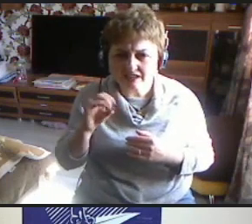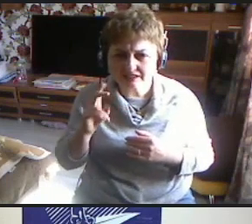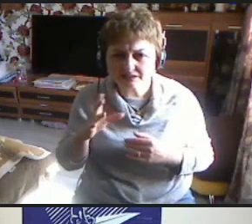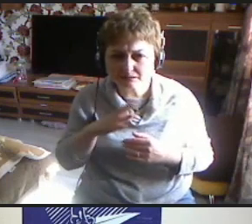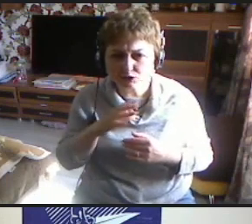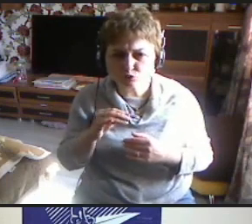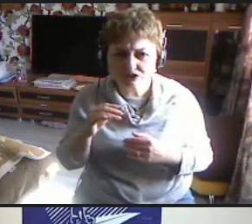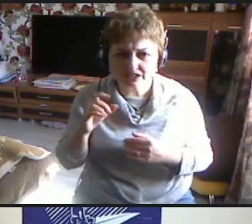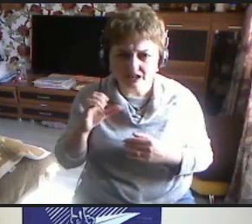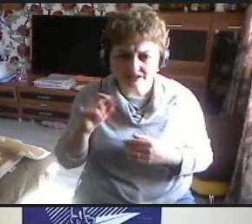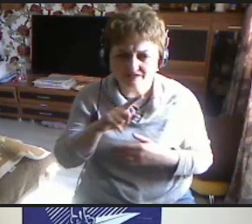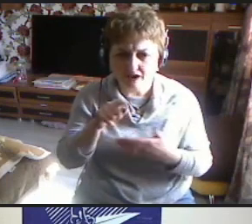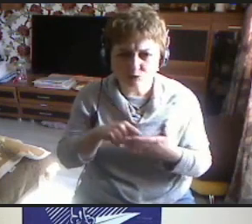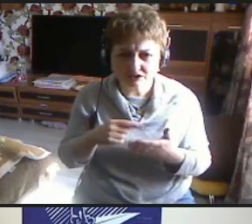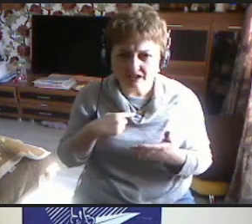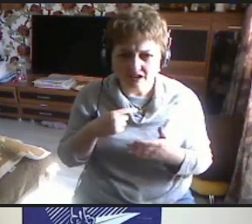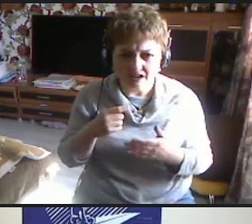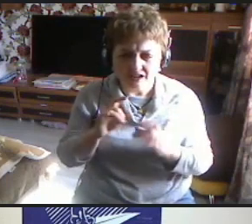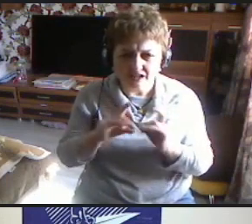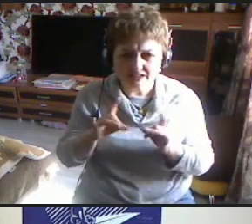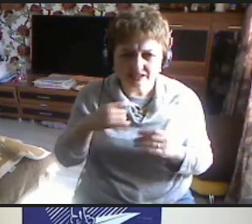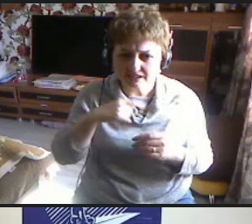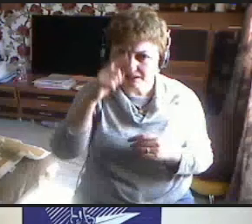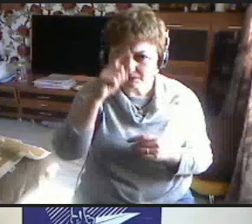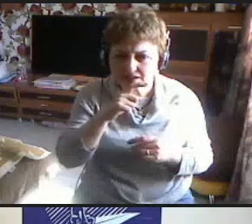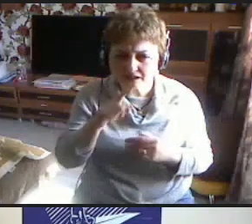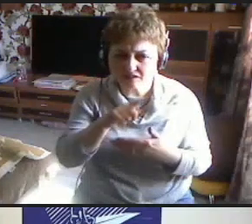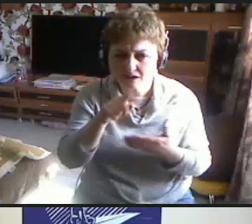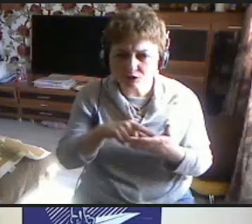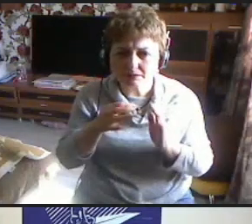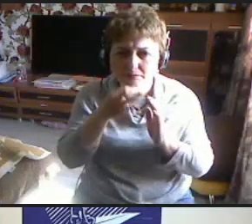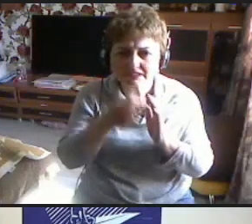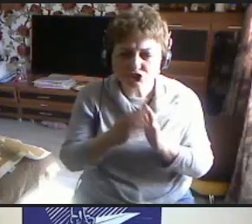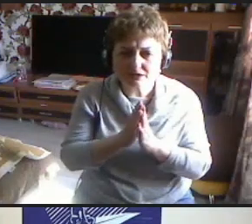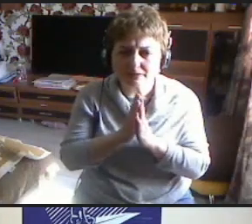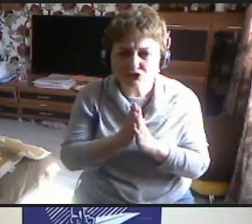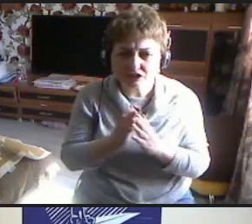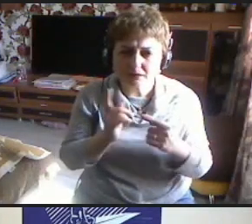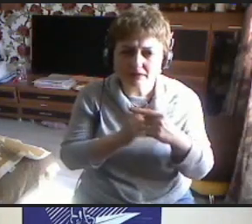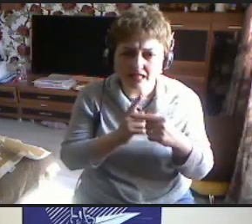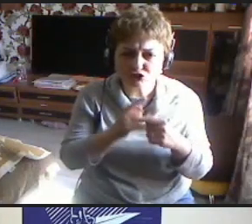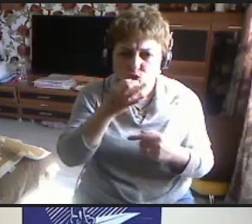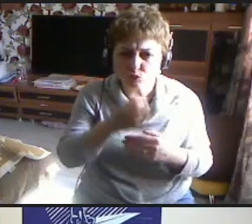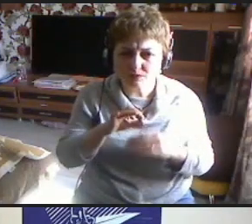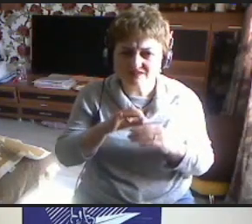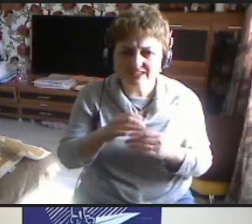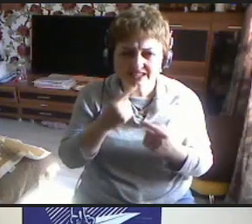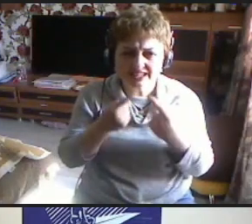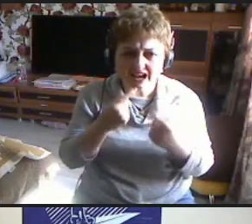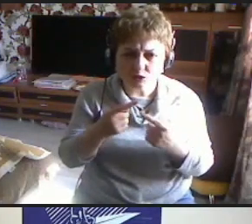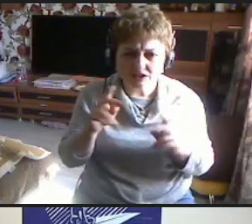Я не очень понимаю сам вопрос. Подскажите, пожалуйста, положительный опыт ведения диалога с департаментом